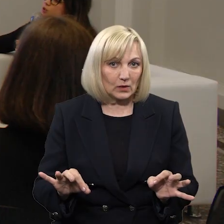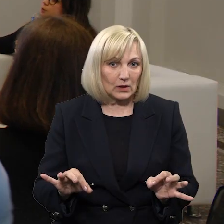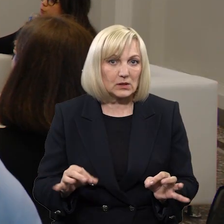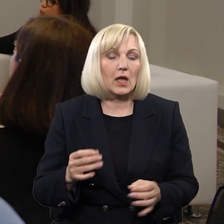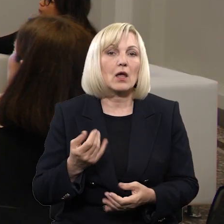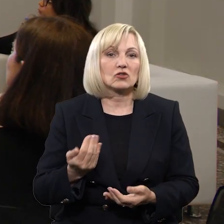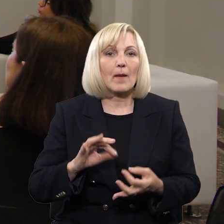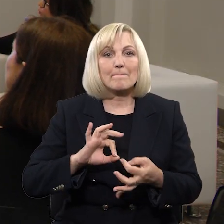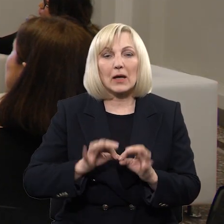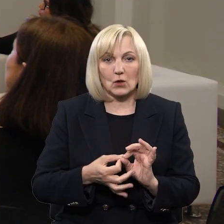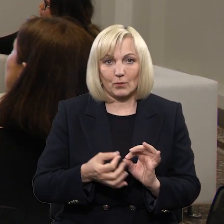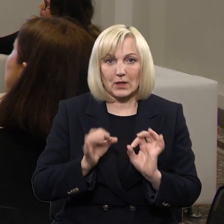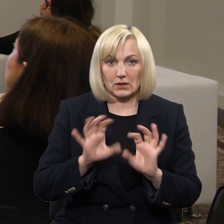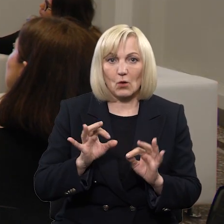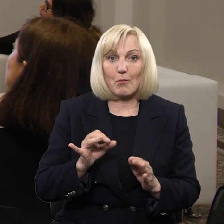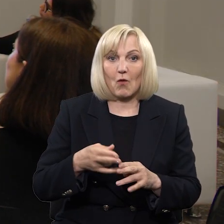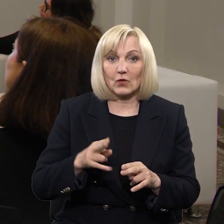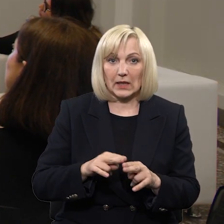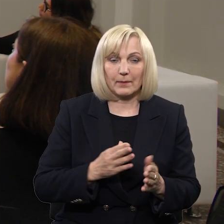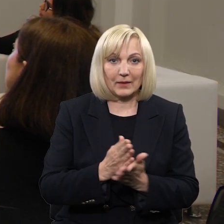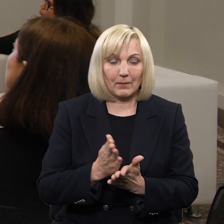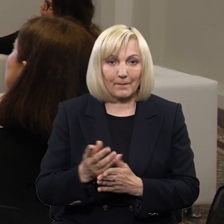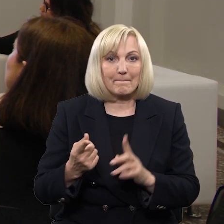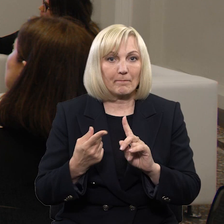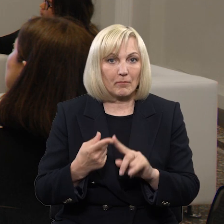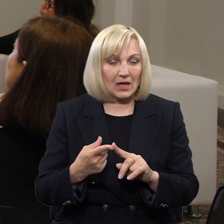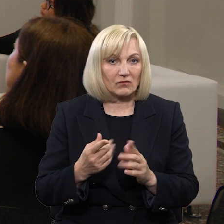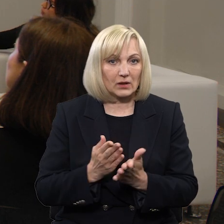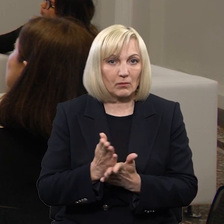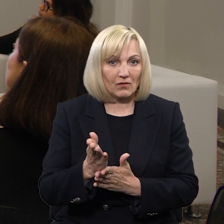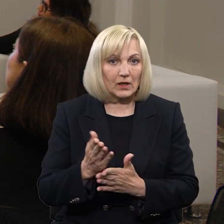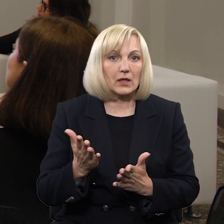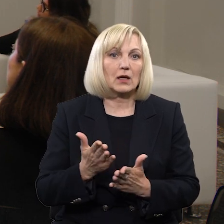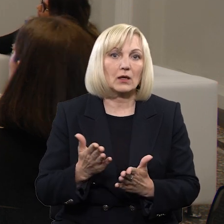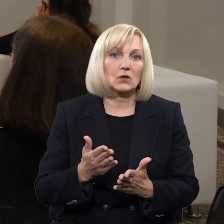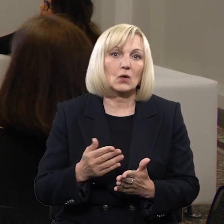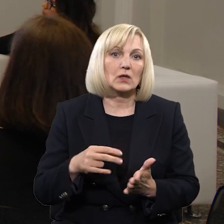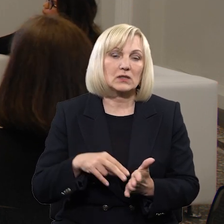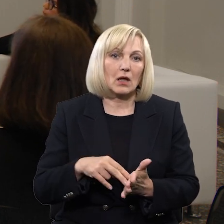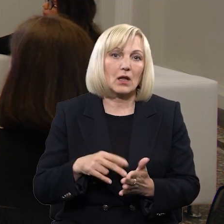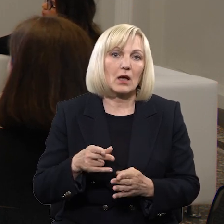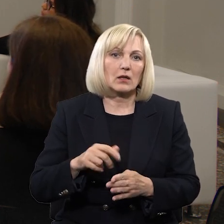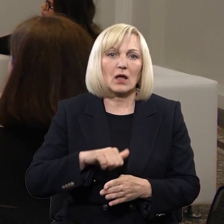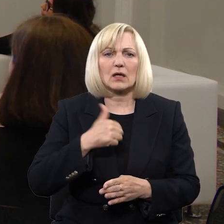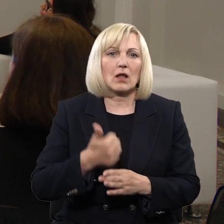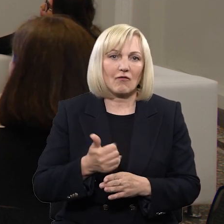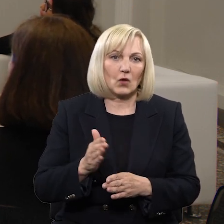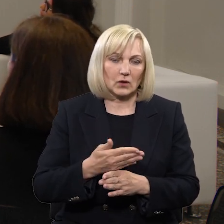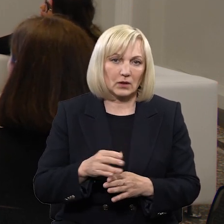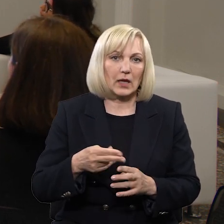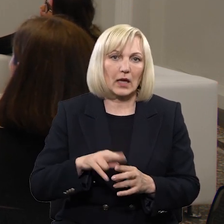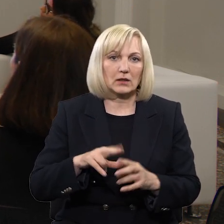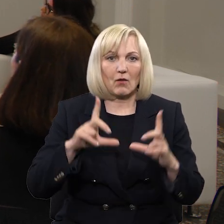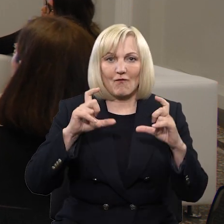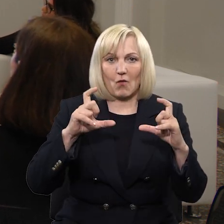Ну и Теперь чуть-чуть подробнее Пройдусь по этим направлениям первое направление которое стало полагающим отделом